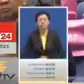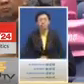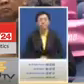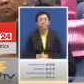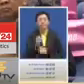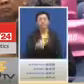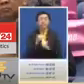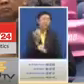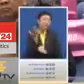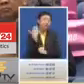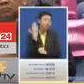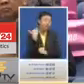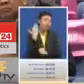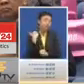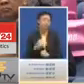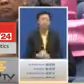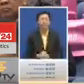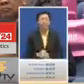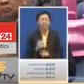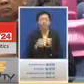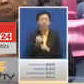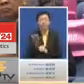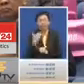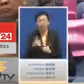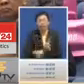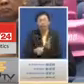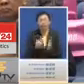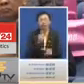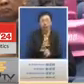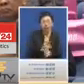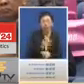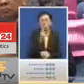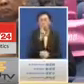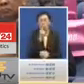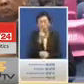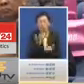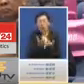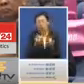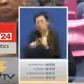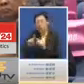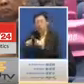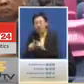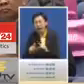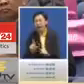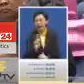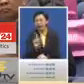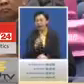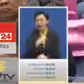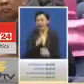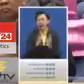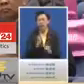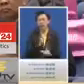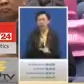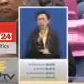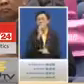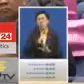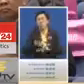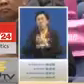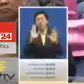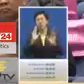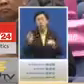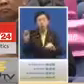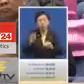ๆปีที่แล้วอ่ะท่านขึ้นภาษีเหล้าภาษีบุหรี่ภาษีสัมภาระมิตรโดยท่านอ้างมาตรการว่าจะให้คนเลิกเหล้าท่านขึ้นกี่เปอ